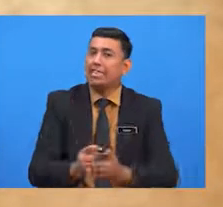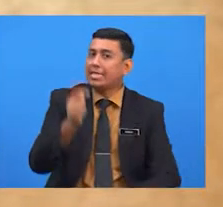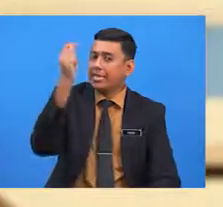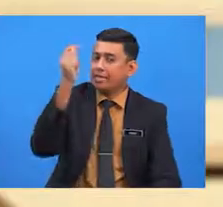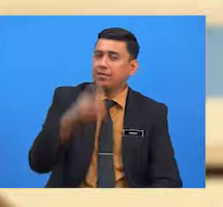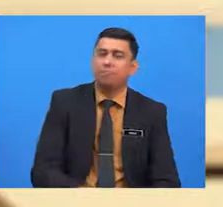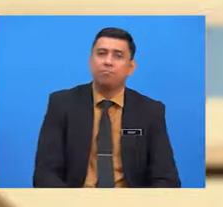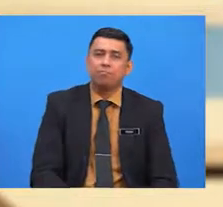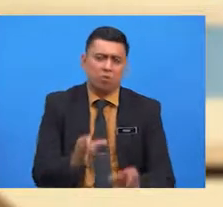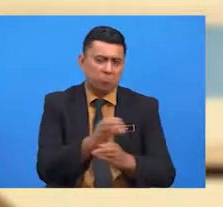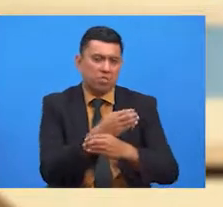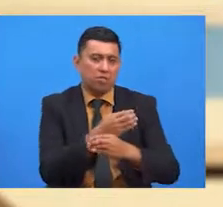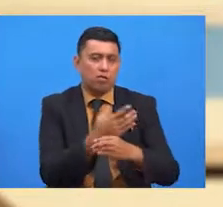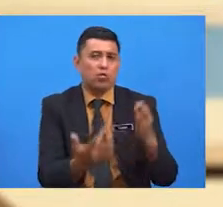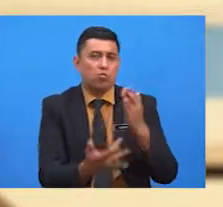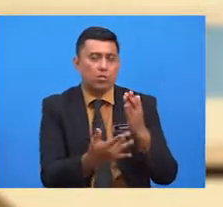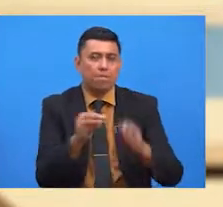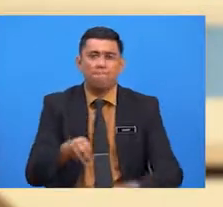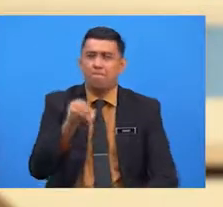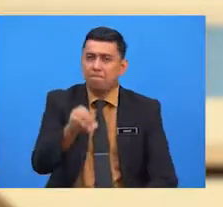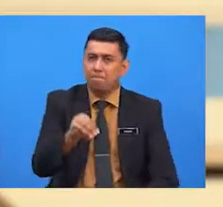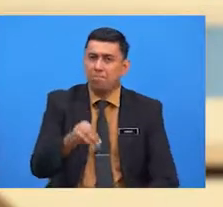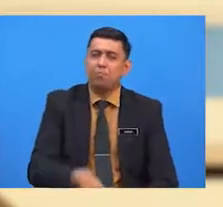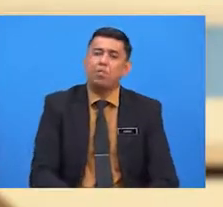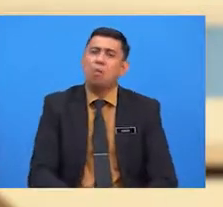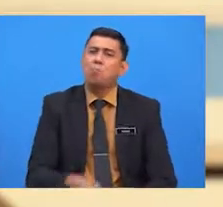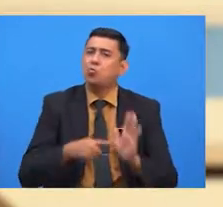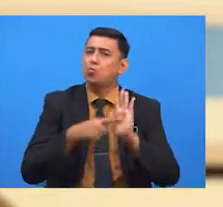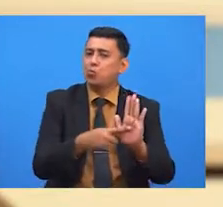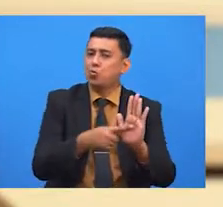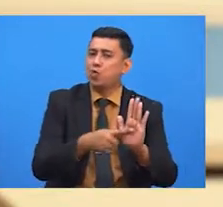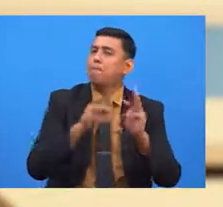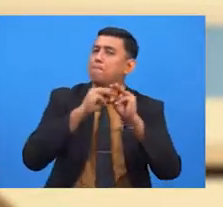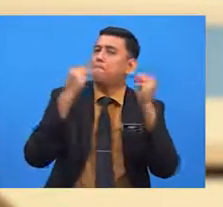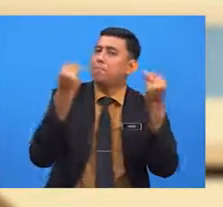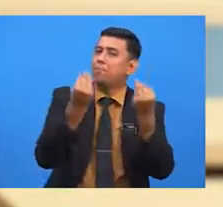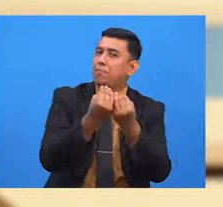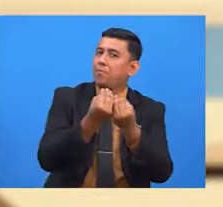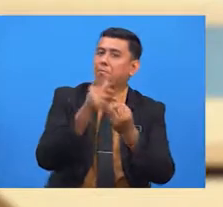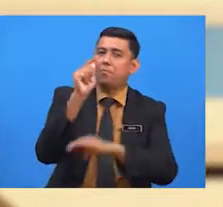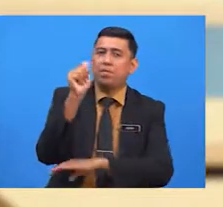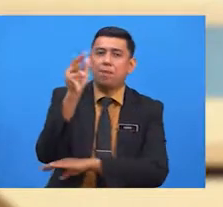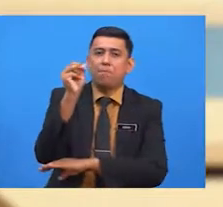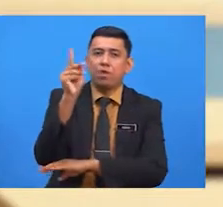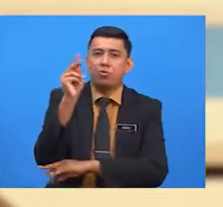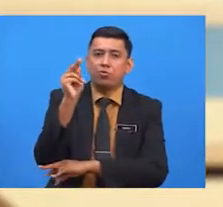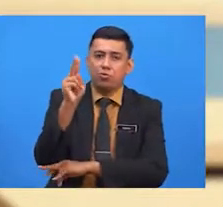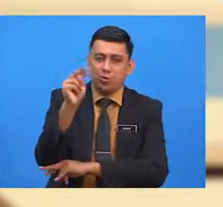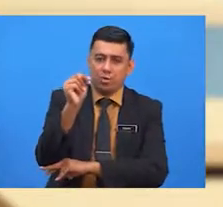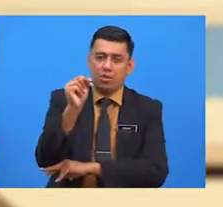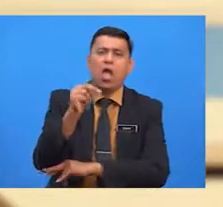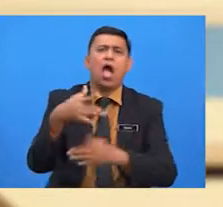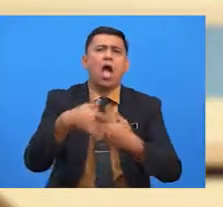Penciptaan teknologi pertanian seperti ini menunjukkan masyarakat tamadun awal dunia